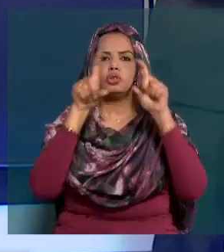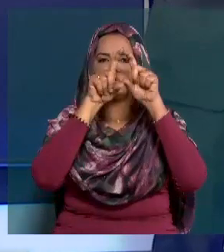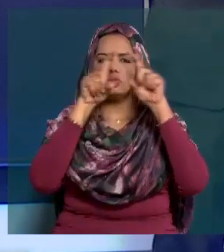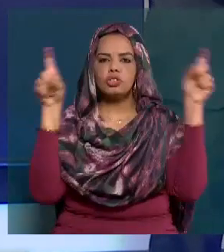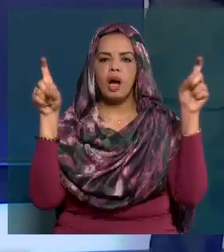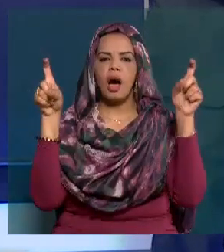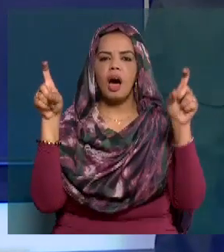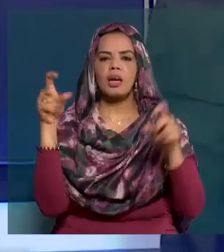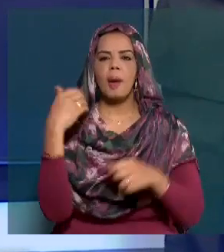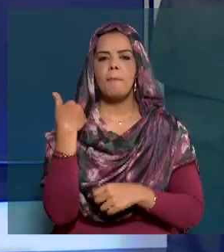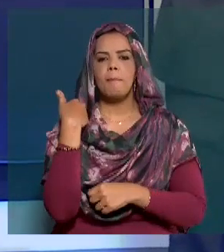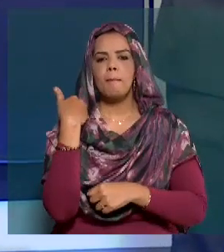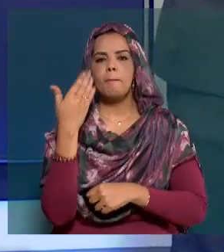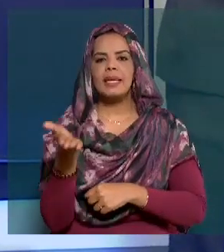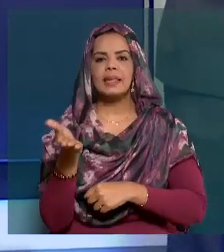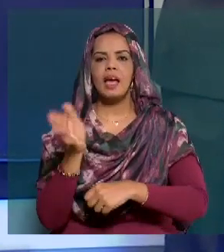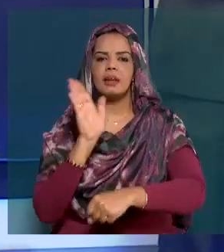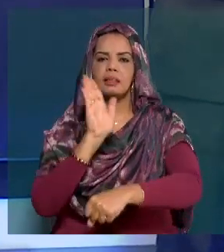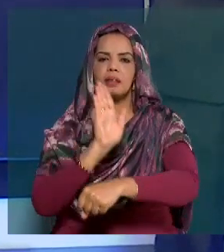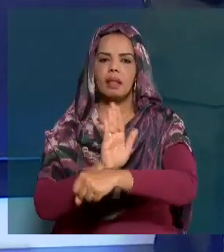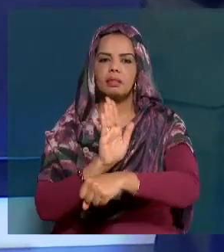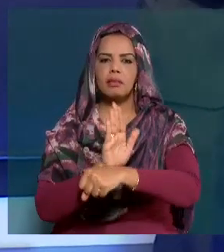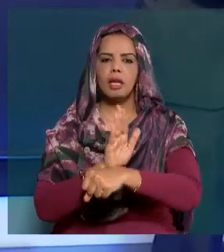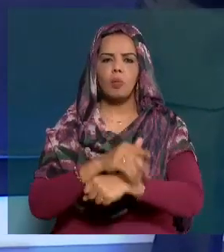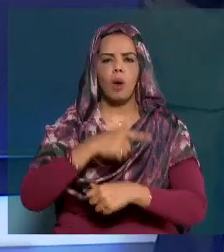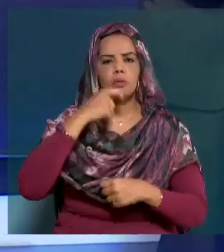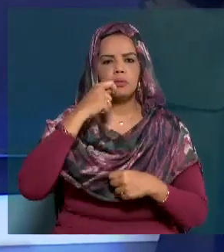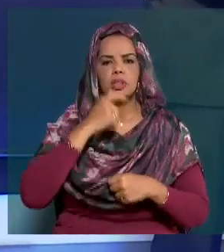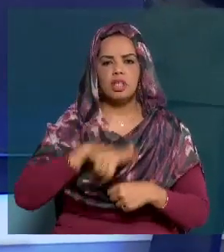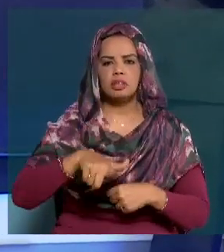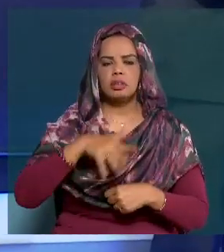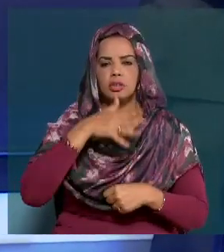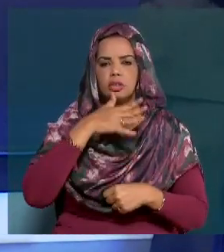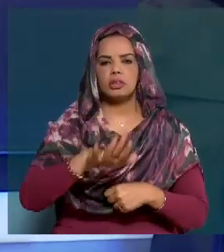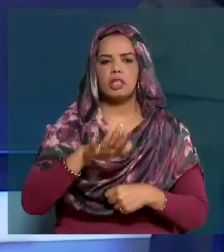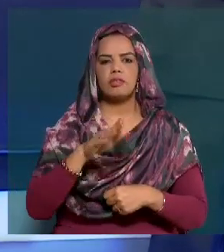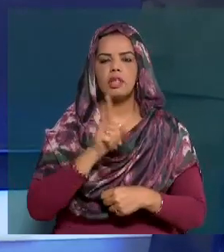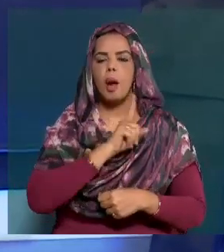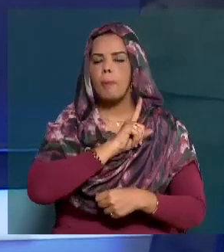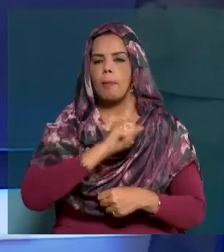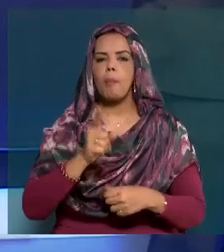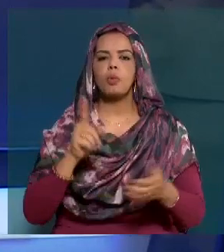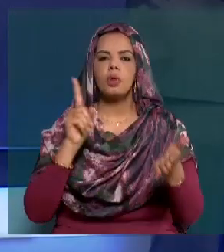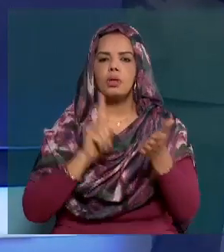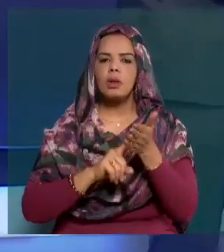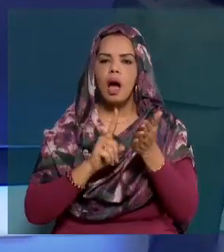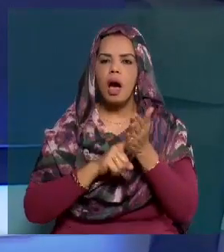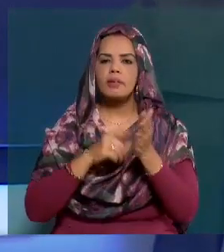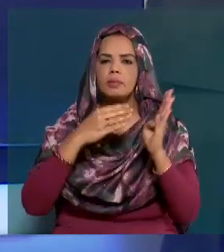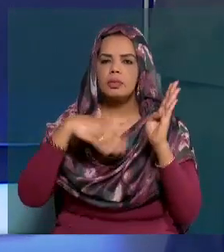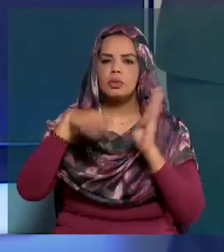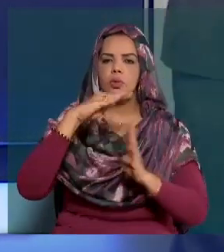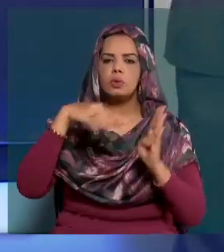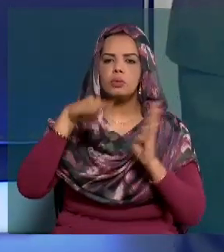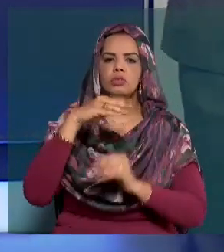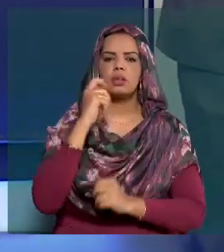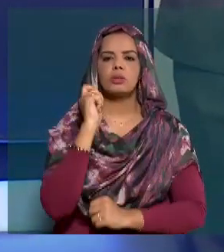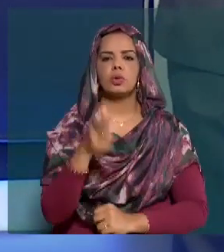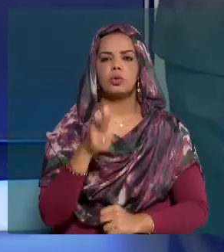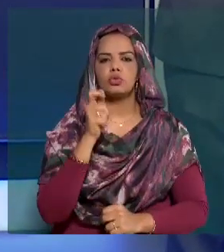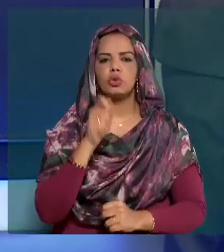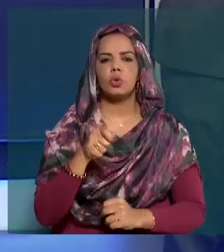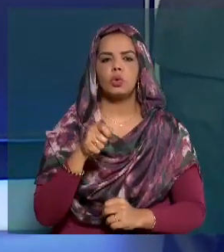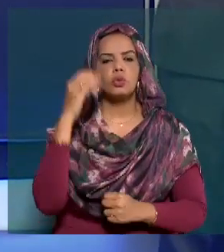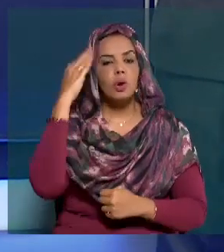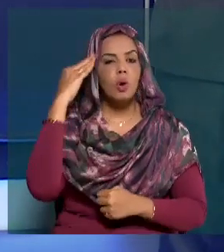مجانية التعليم مع مجانية التعليم، واعترفت بأنه غير موجود ويتطلب زيادة الإنفاق. وأقرت وزيرة